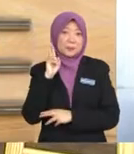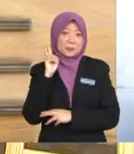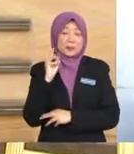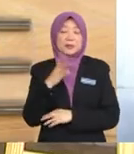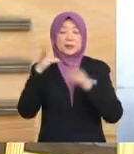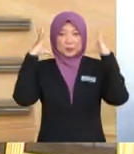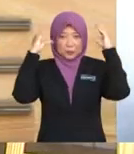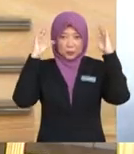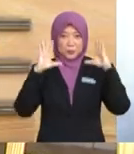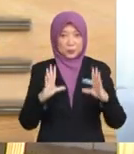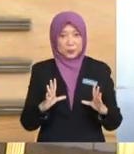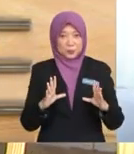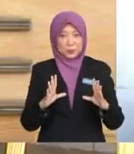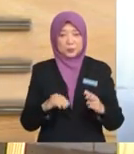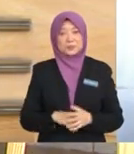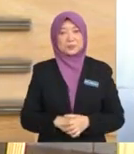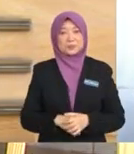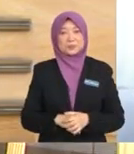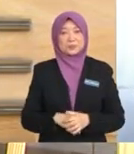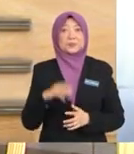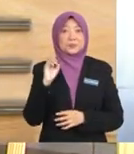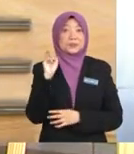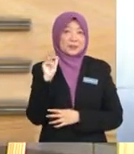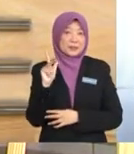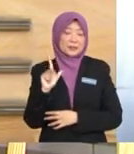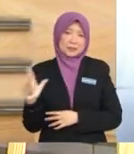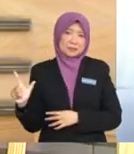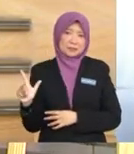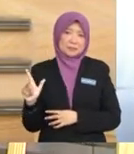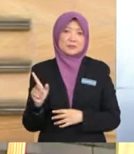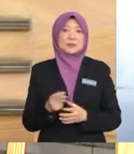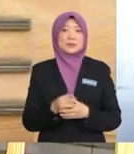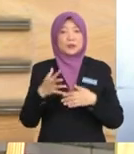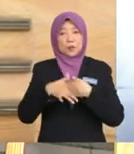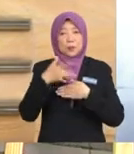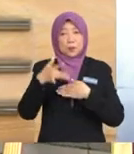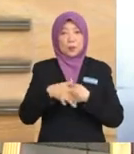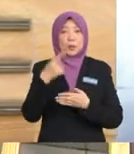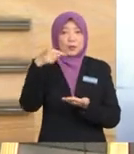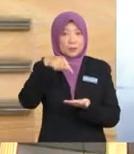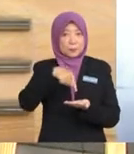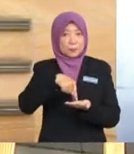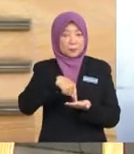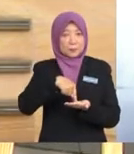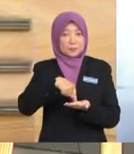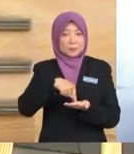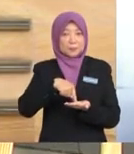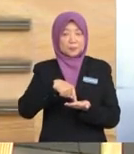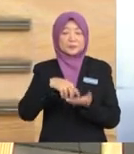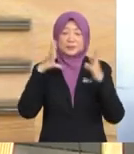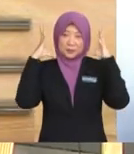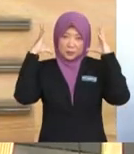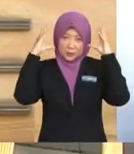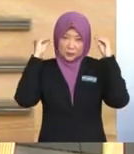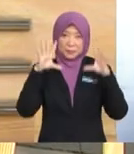sendiri. Okeylah, mungkin di awal ini boleh Cikgu Nisa perkenalkan diri